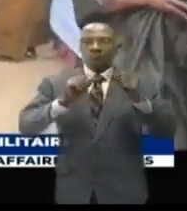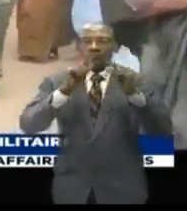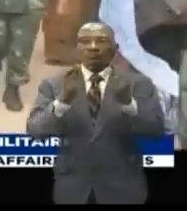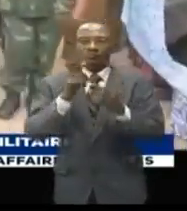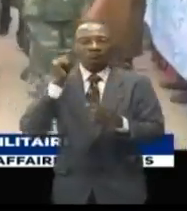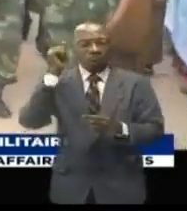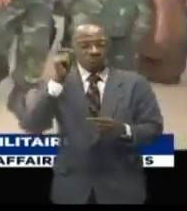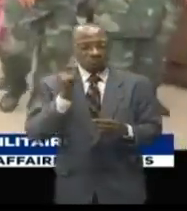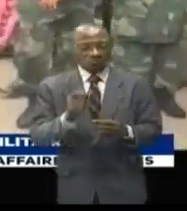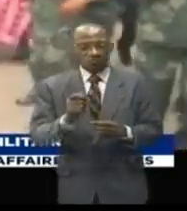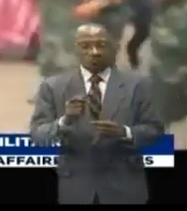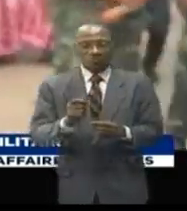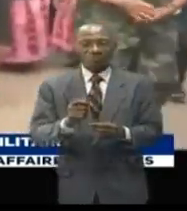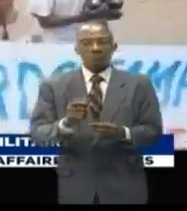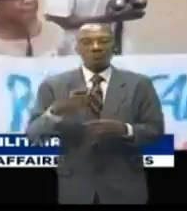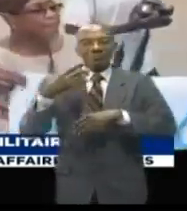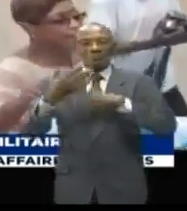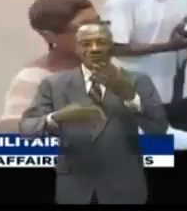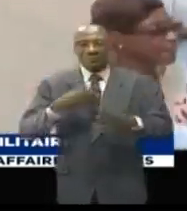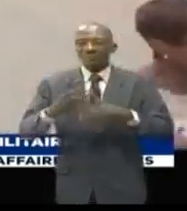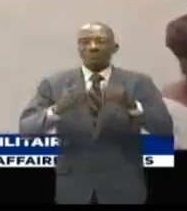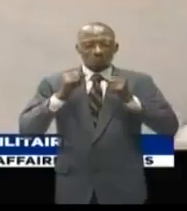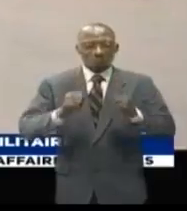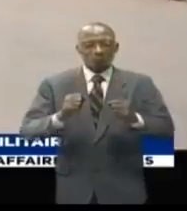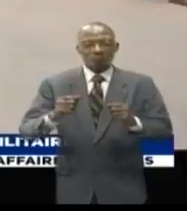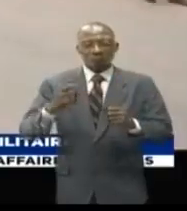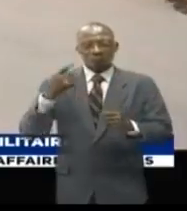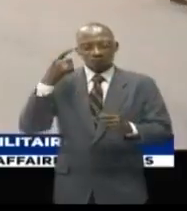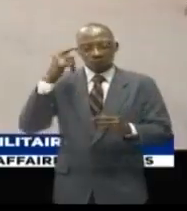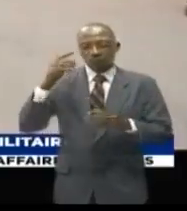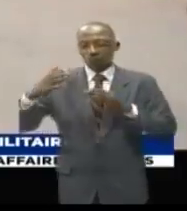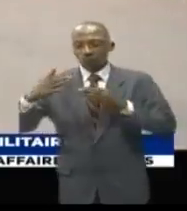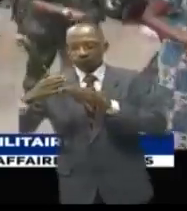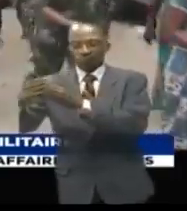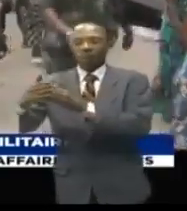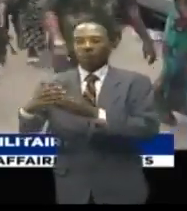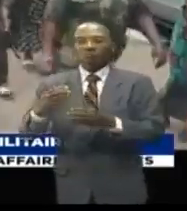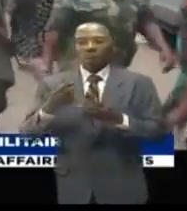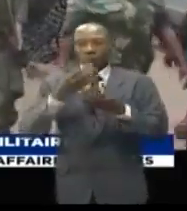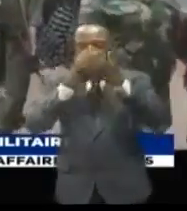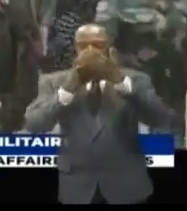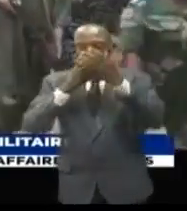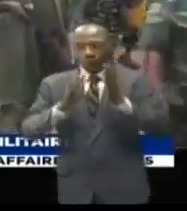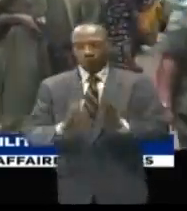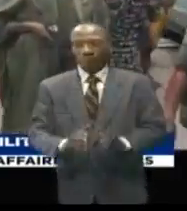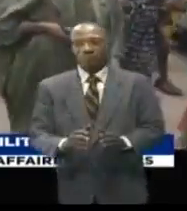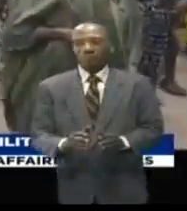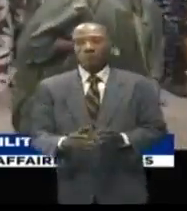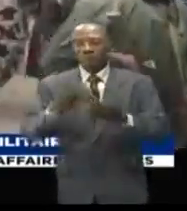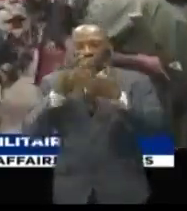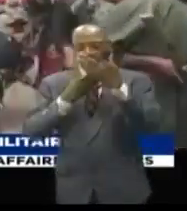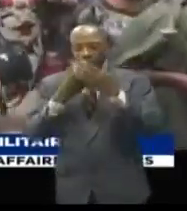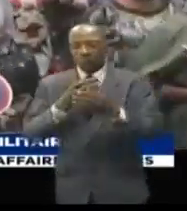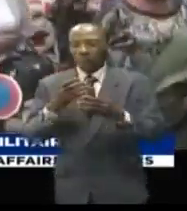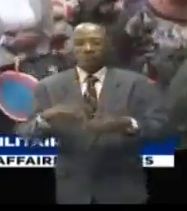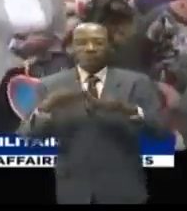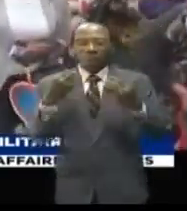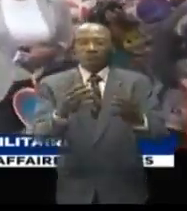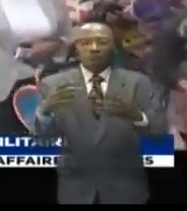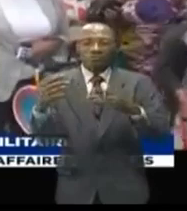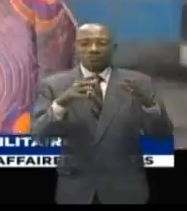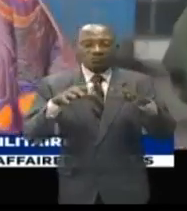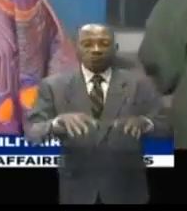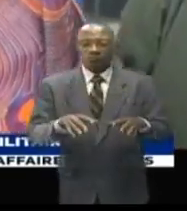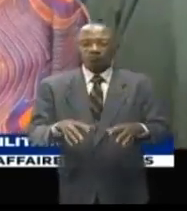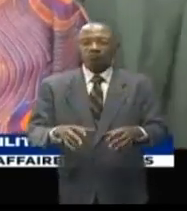rwandaise qui s'est perpétré au cours de ces dernières années qui a causé beaucoup une victime et qui doit impérativement prendre